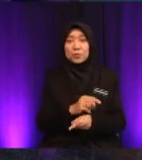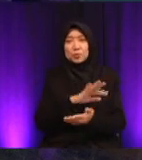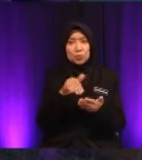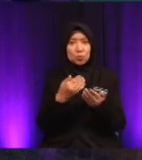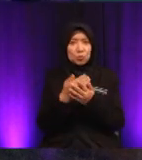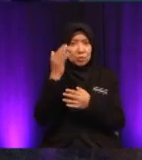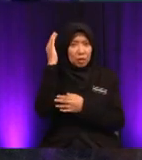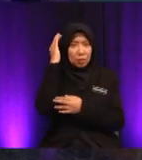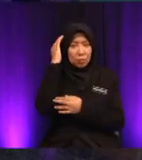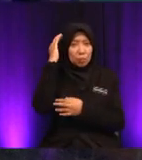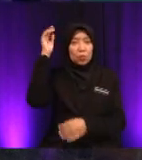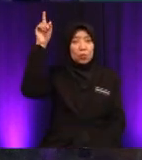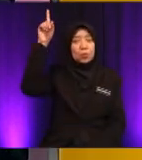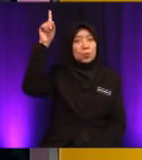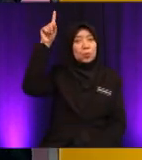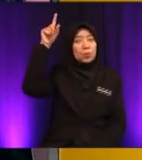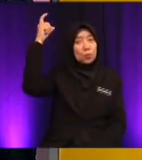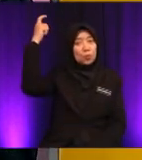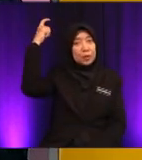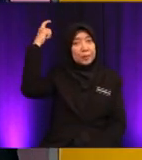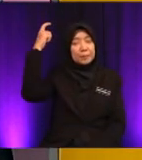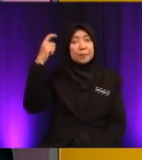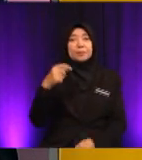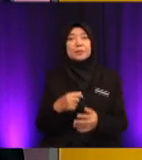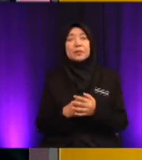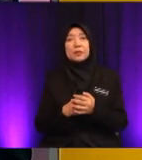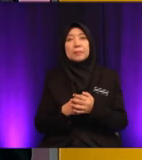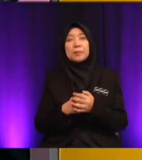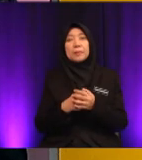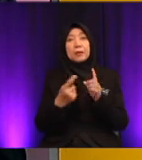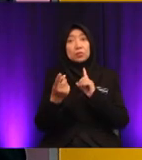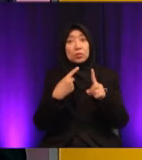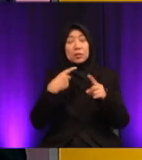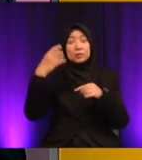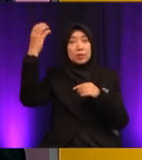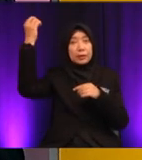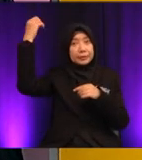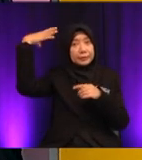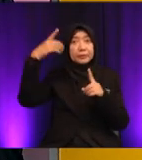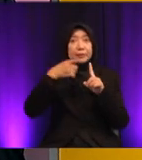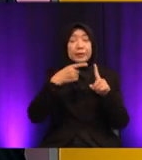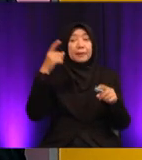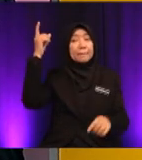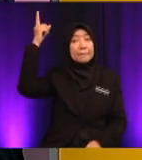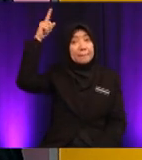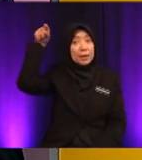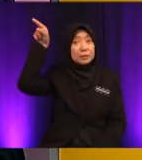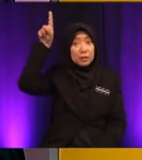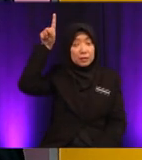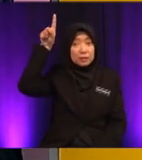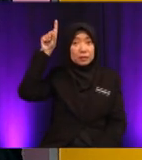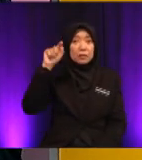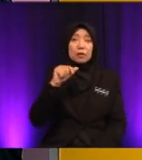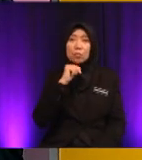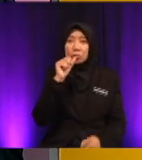bulan memantulkan cahaya matahari bulan ini kita nampak sinarnya dia bukan gila daripada Suhu dia